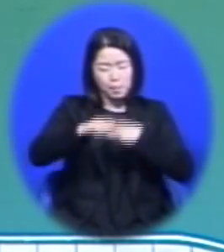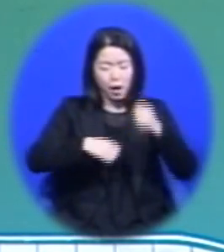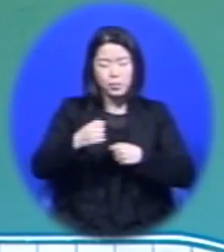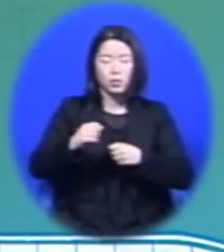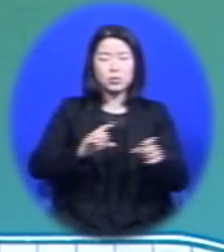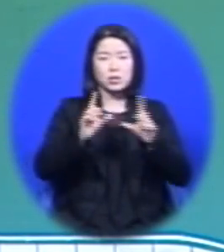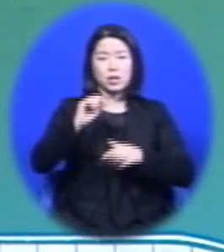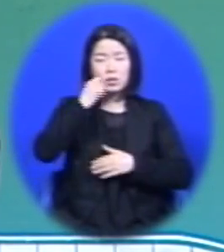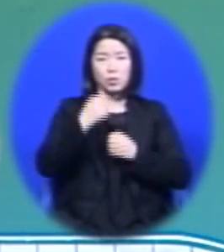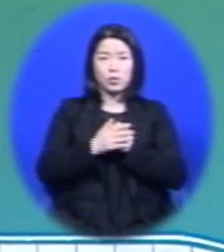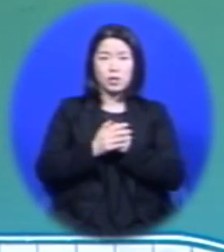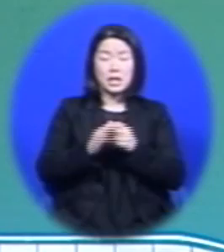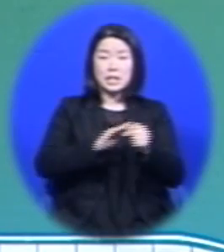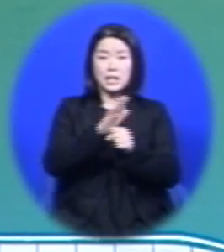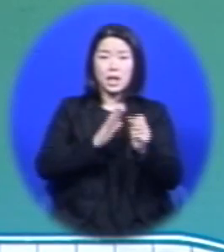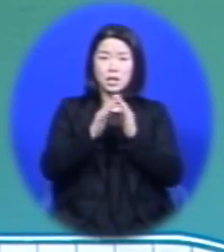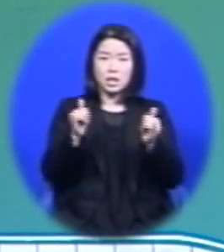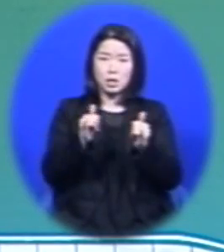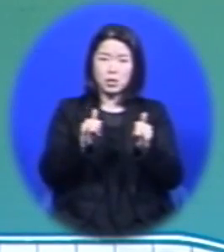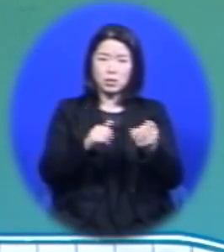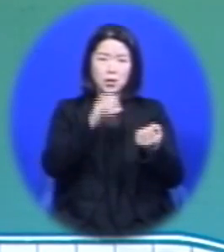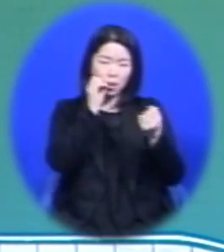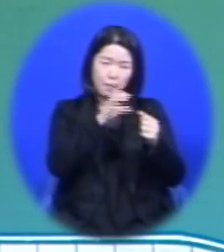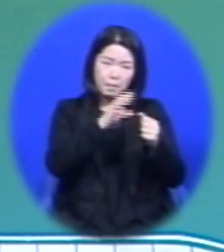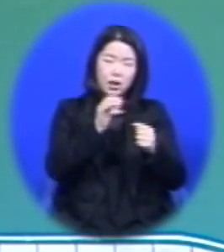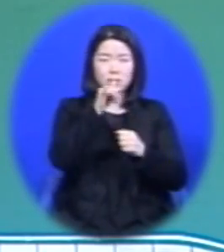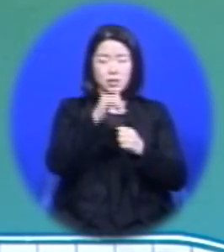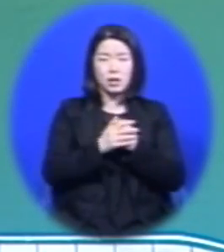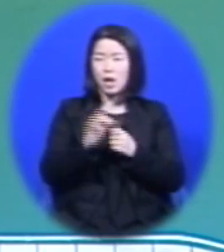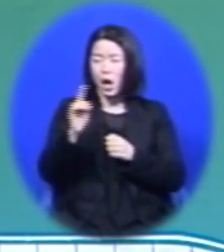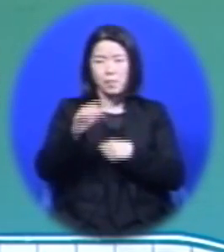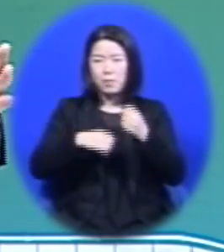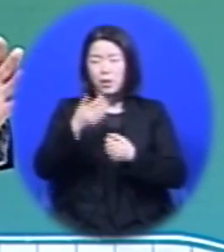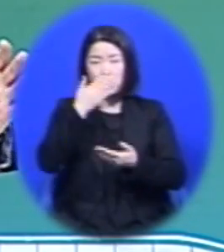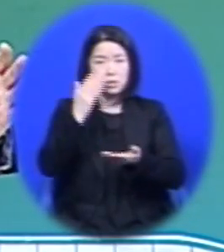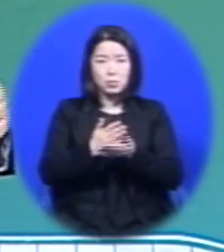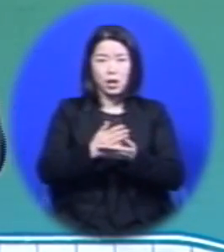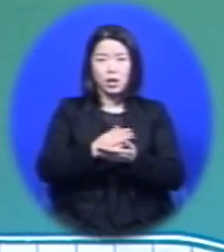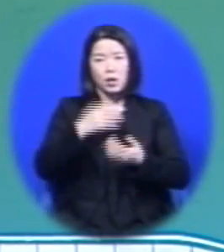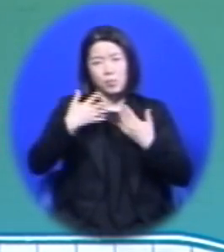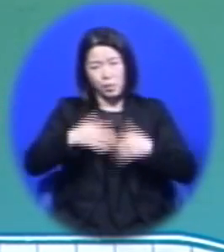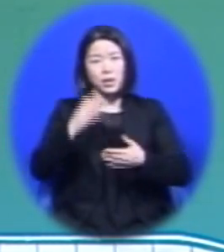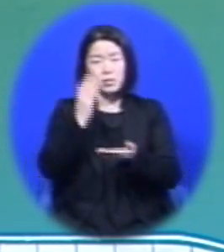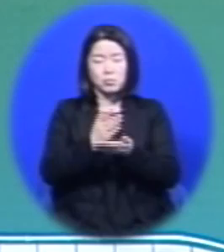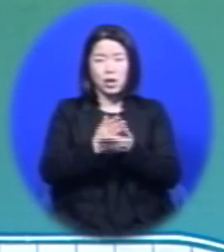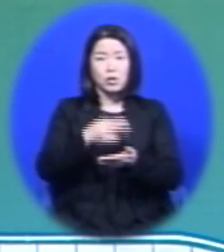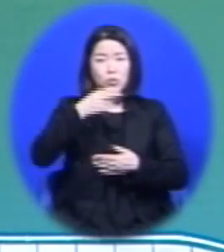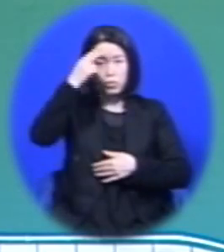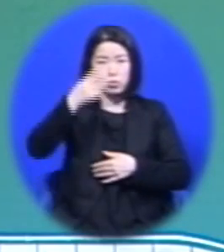사랑하는 사람에게는 자꾸 잔소리를 하게 됩니다. 아무거나 먹지 마세요. 너무 과로하지 마세요. 술, 담배